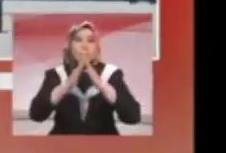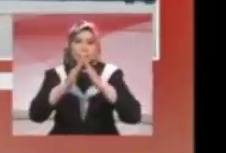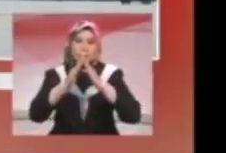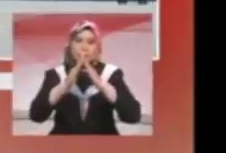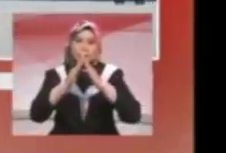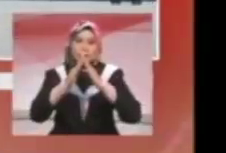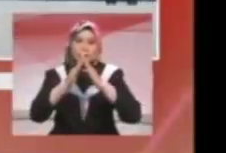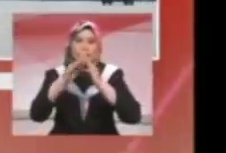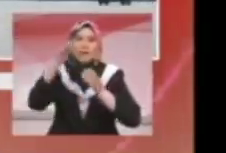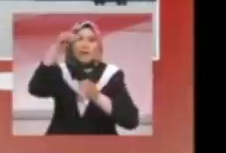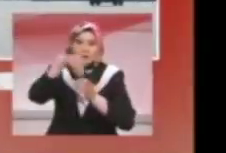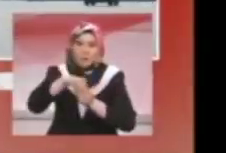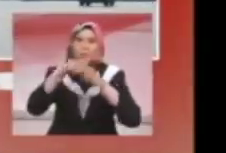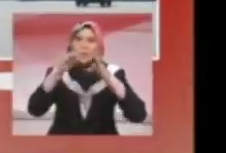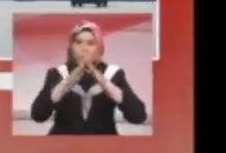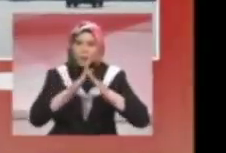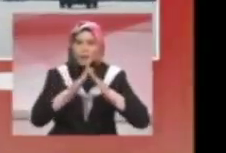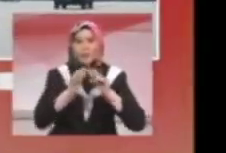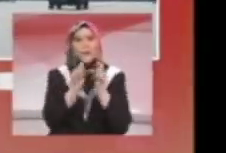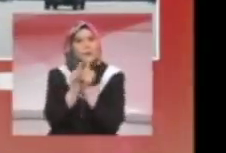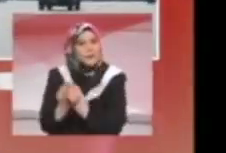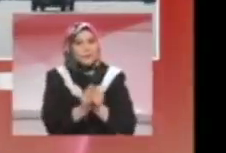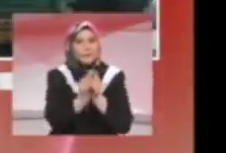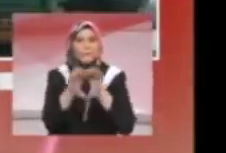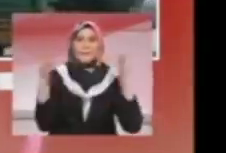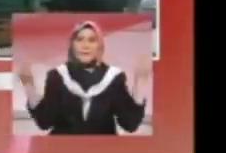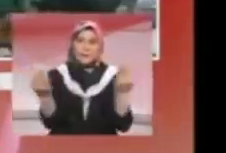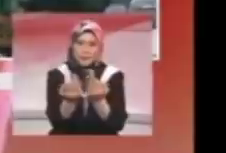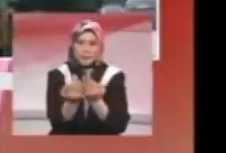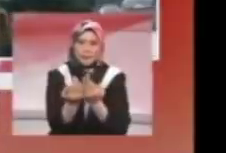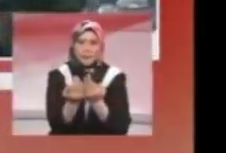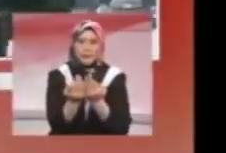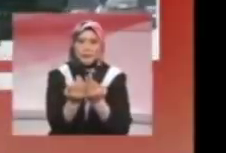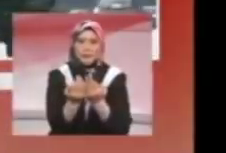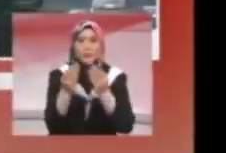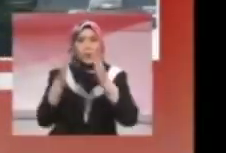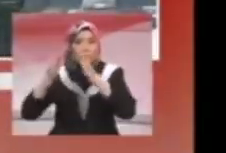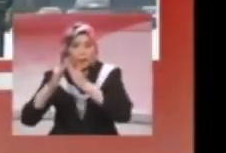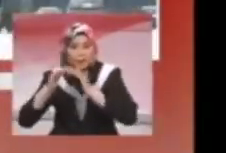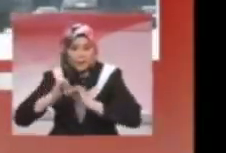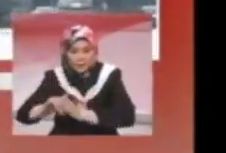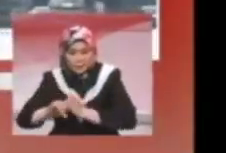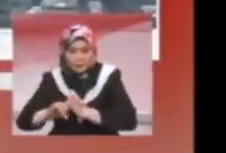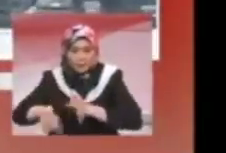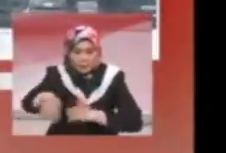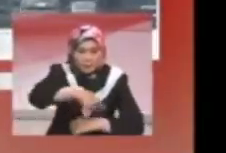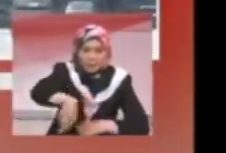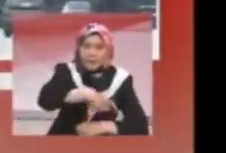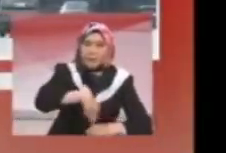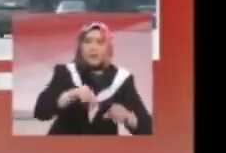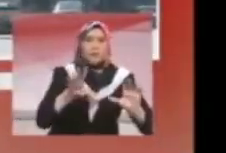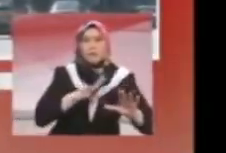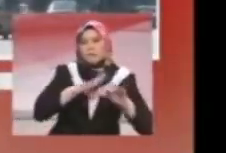di dalam rumah kediaman bersama ahli keluarga dari rumah yang sama-sama the